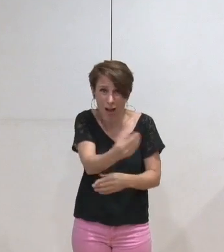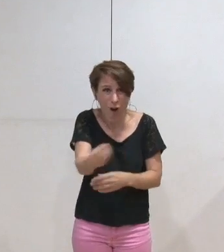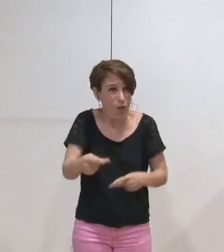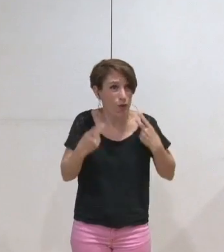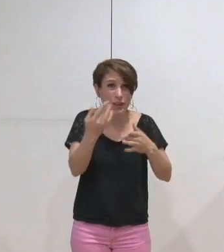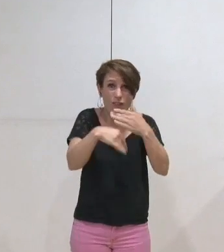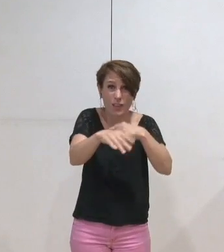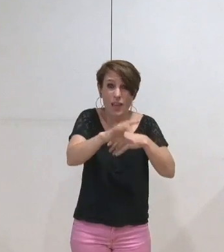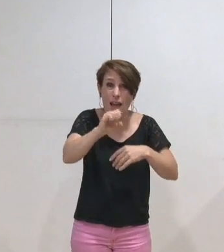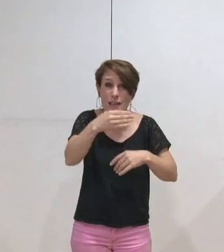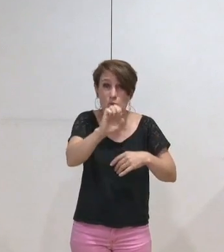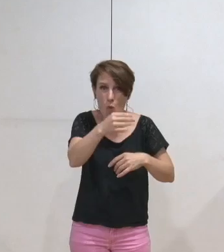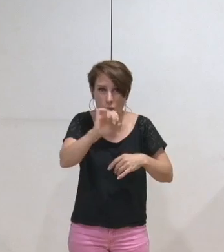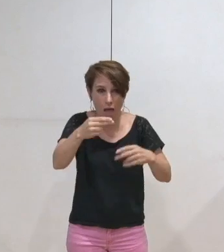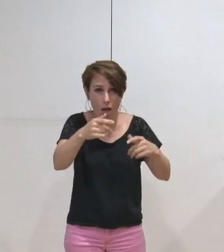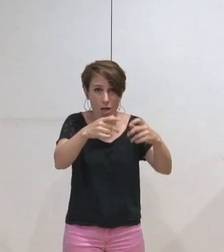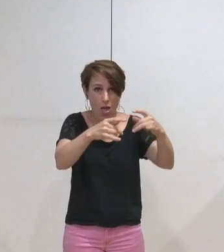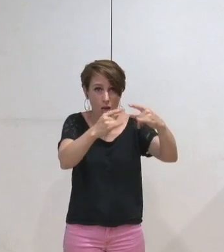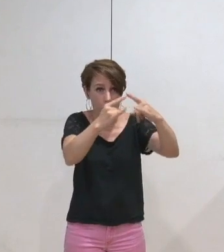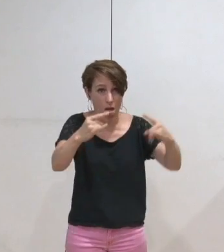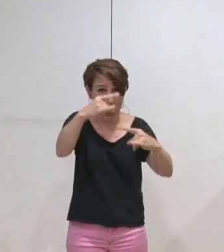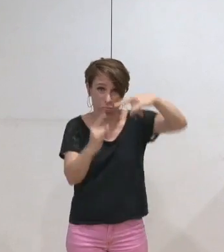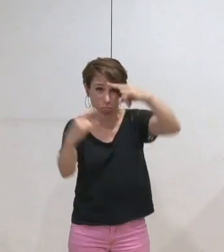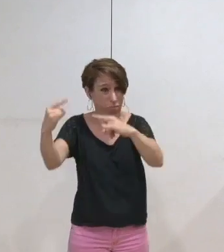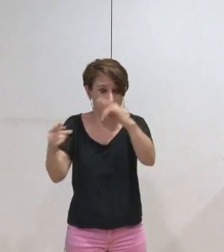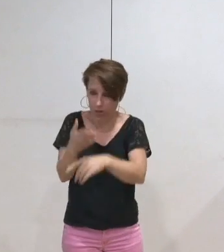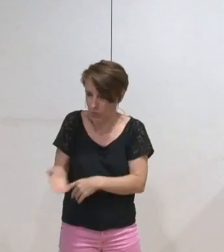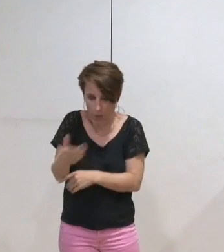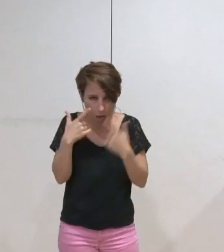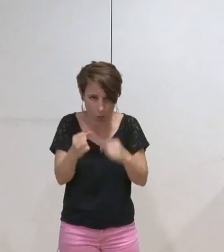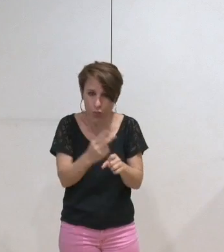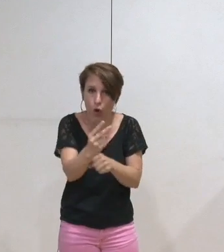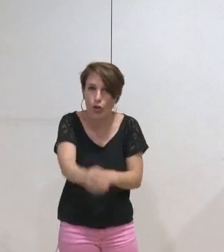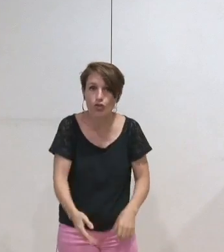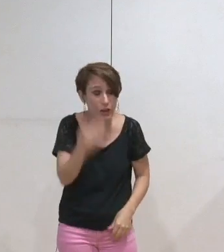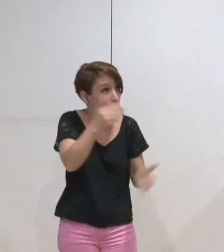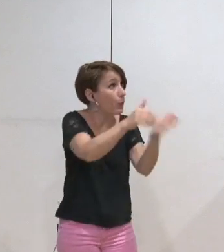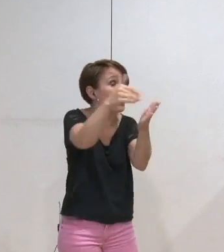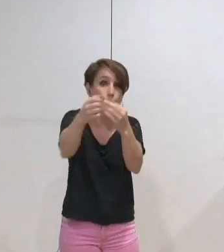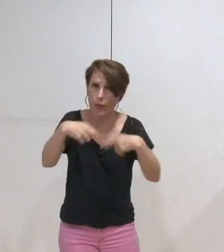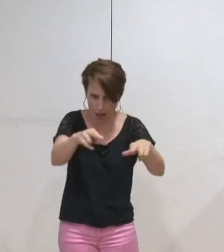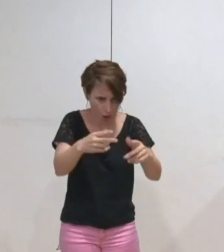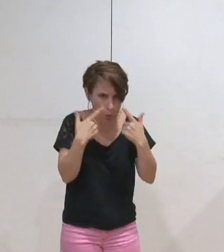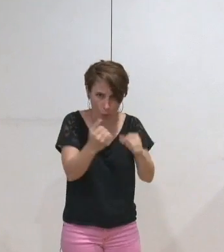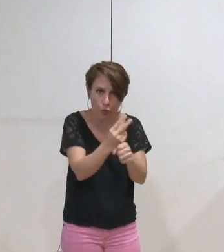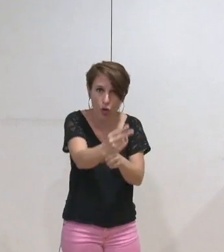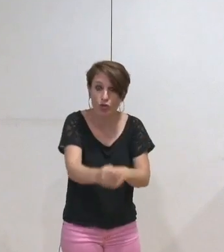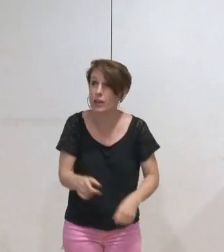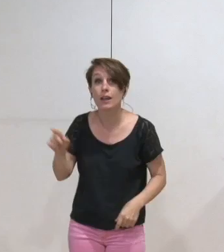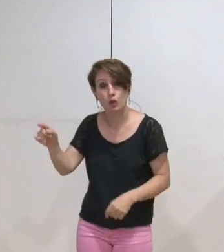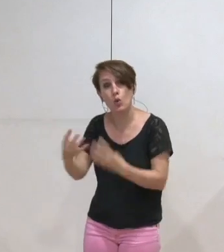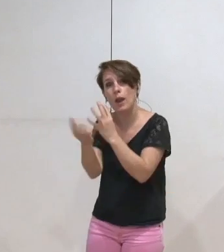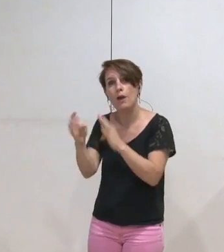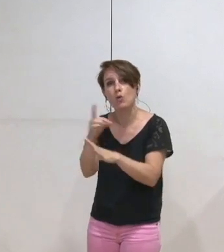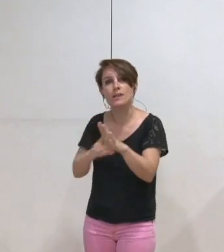esmenin l'enfance sera en danger lorsquelle sera à nouveau à la rue alors non le Conseil départemental ne fait pas ce